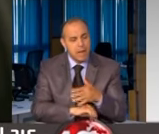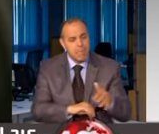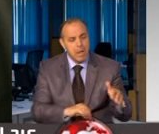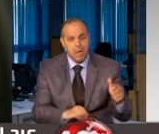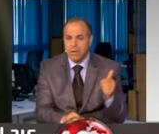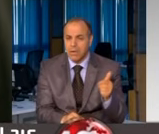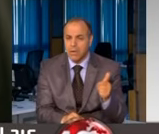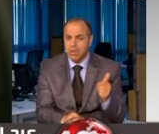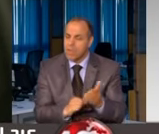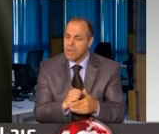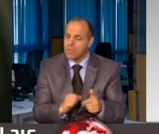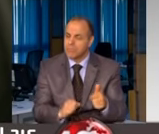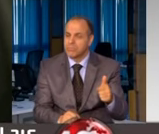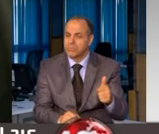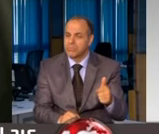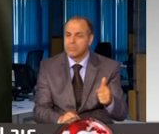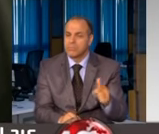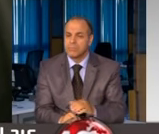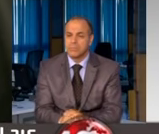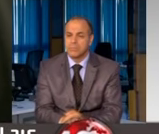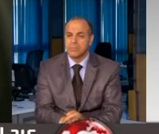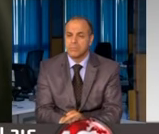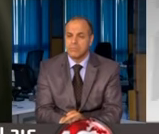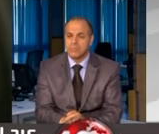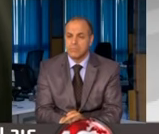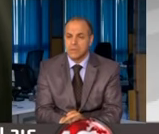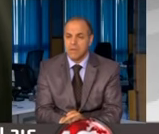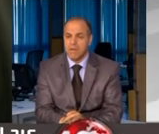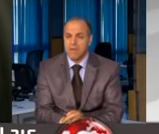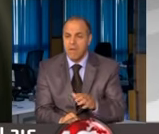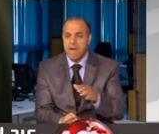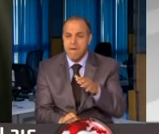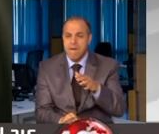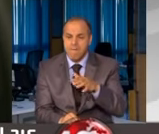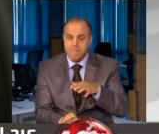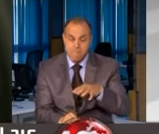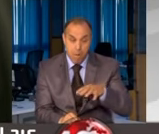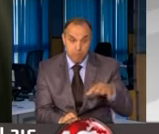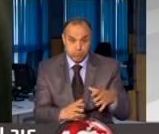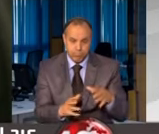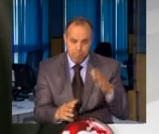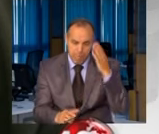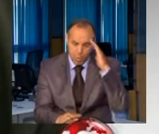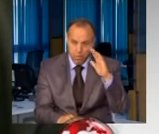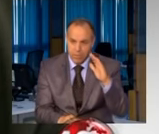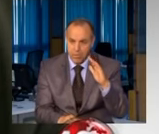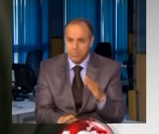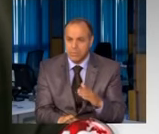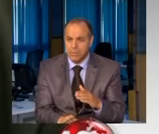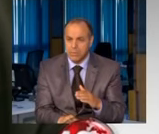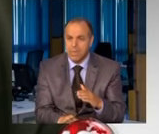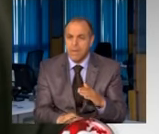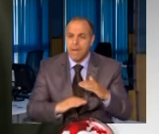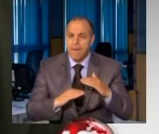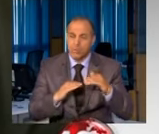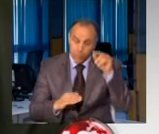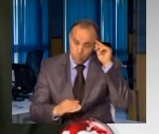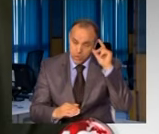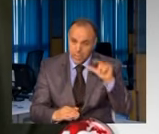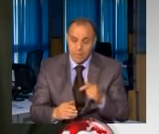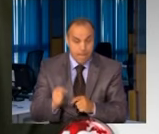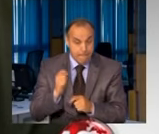لكن فلاحية بامتياز نظرا لكونها فيها منظومة ألبان كبيرة برشا ومعروفة، هي توثاني على المستوى الوطني.